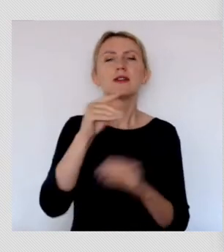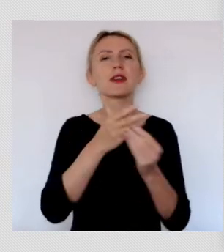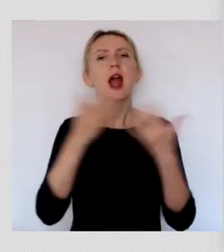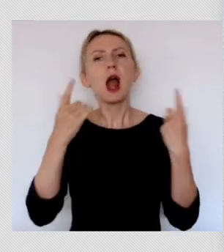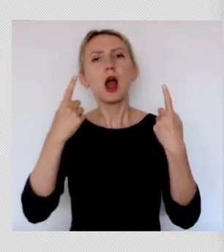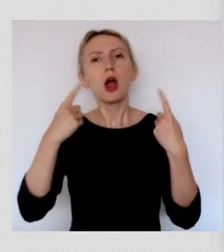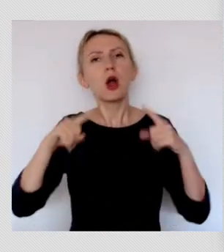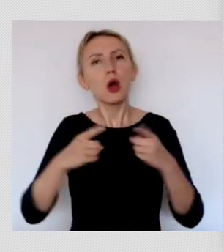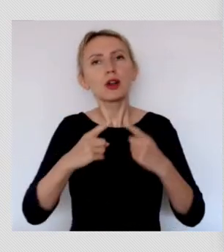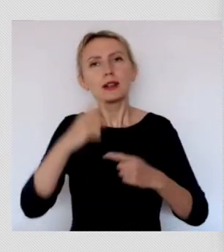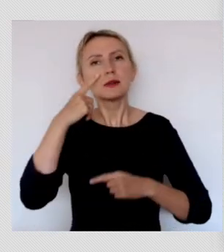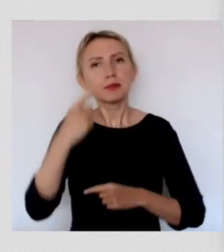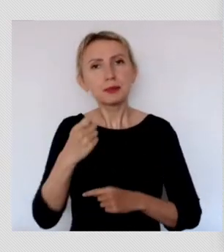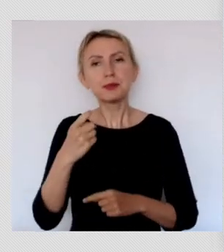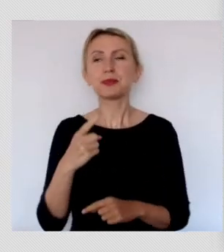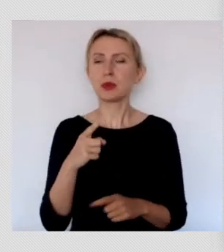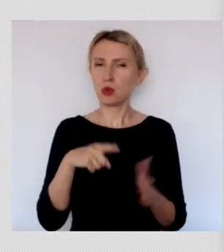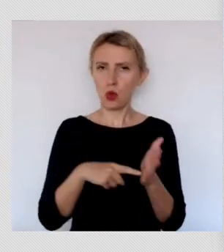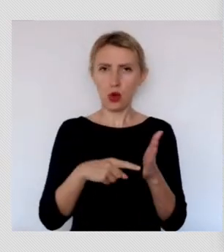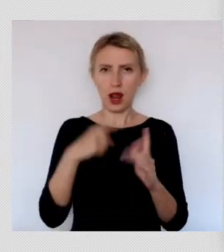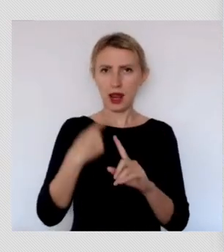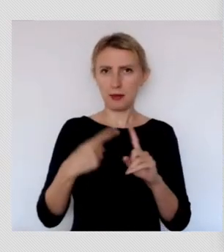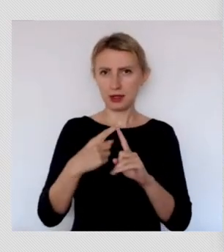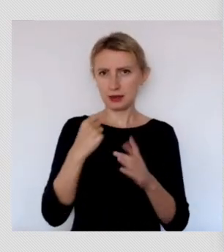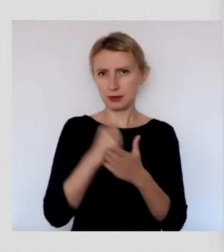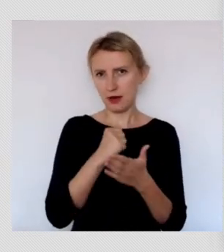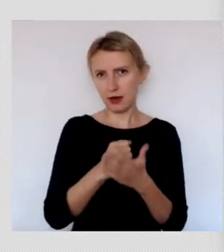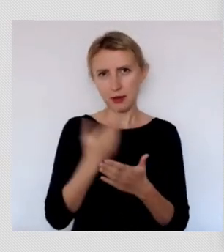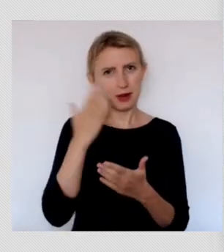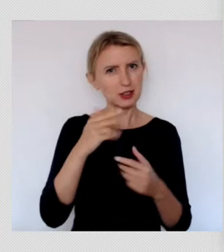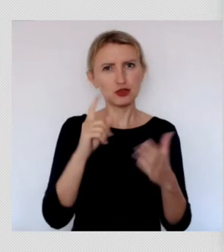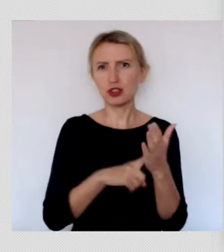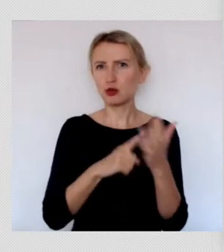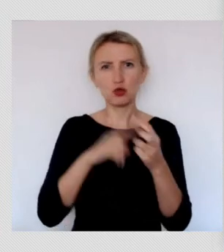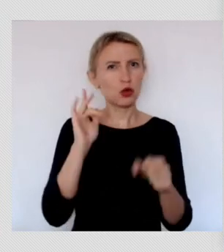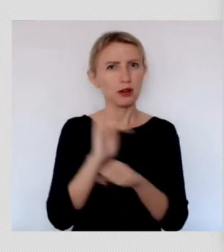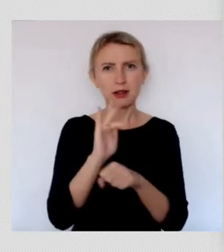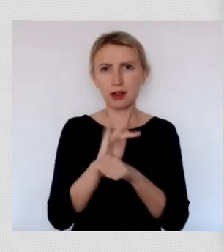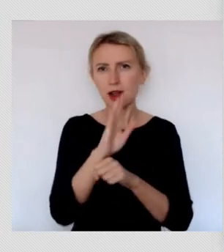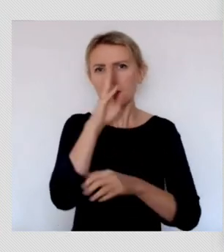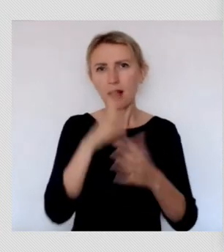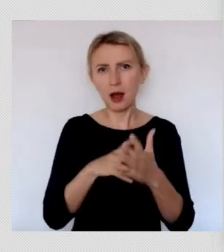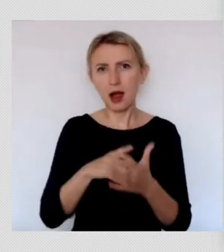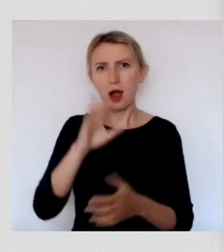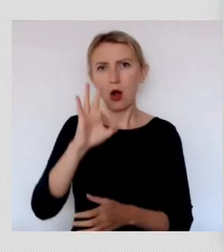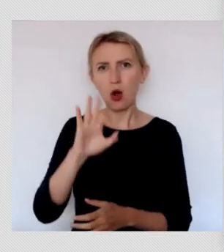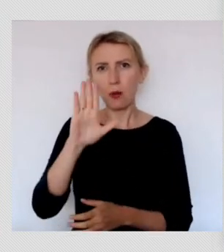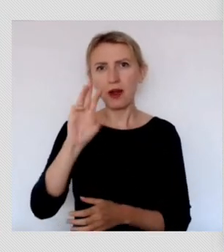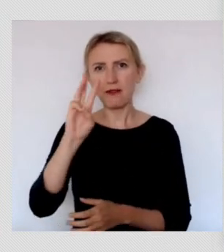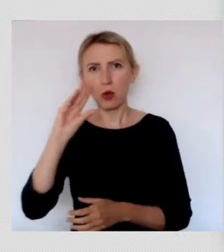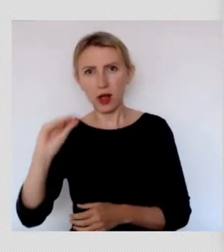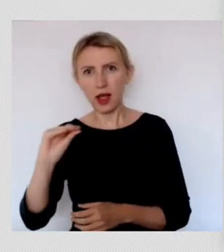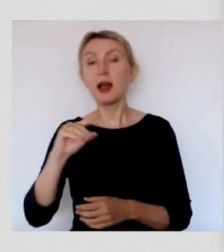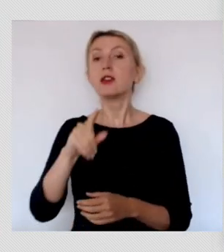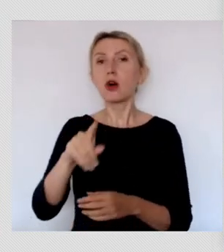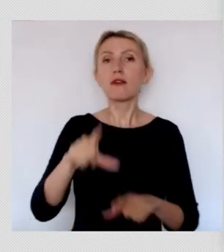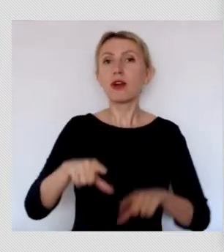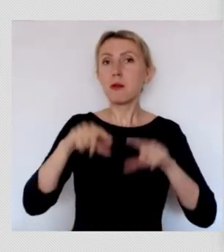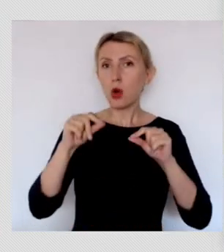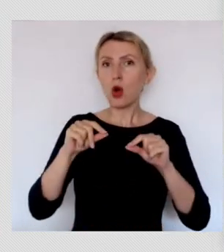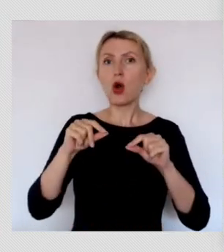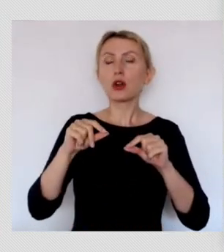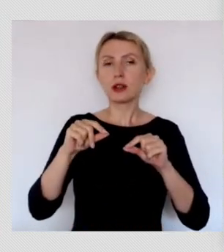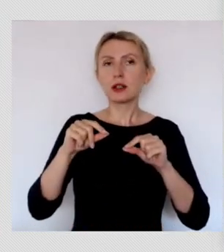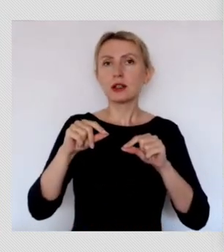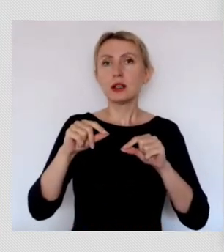zwraca uwagę. Jest to element najczęstszej krytyki przy okazji raportów OBWE dotyczących wyborów. Ja